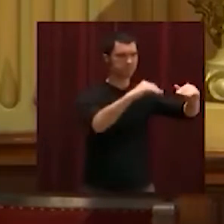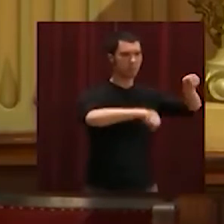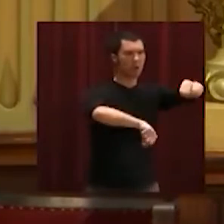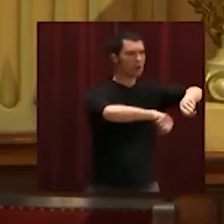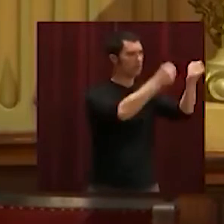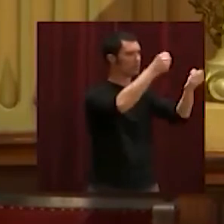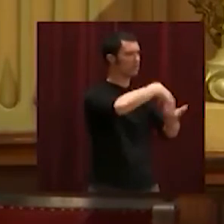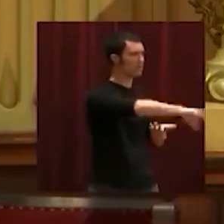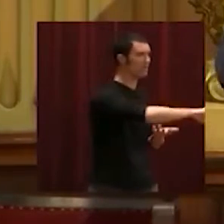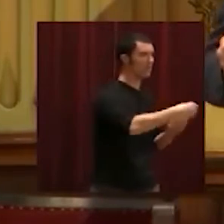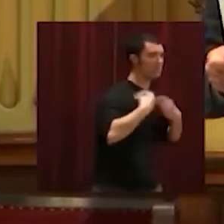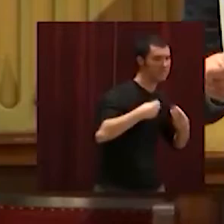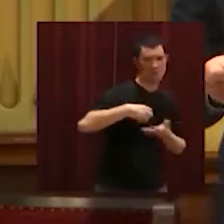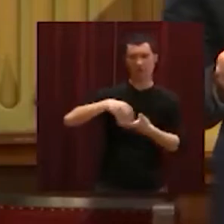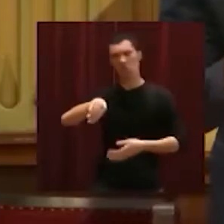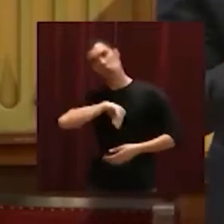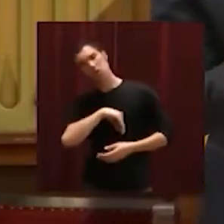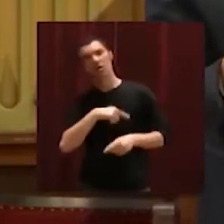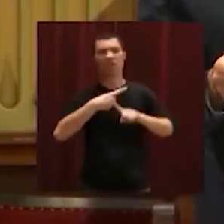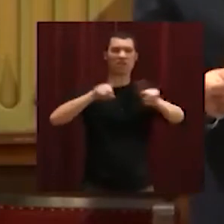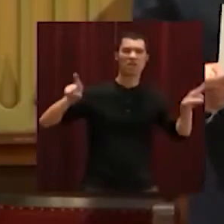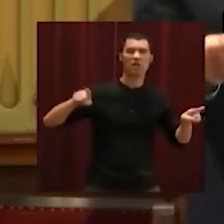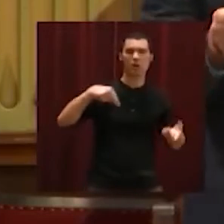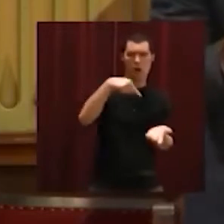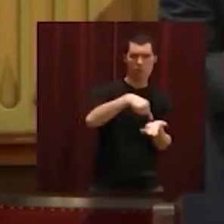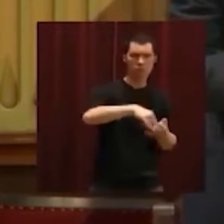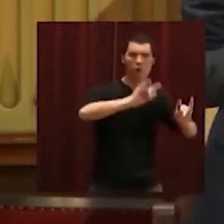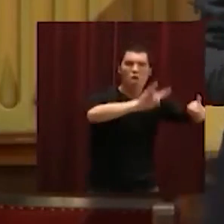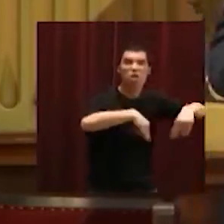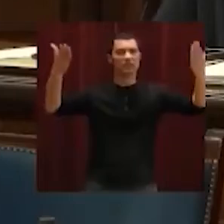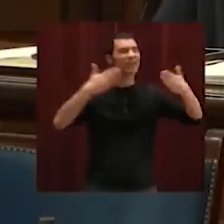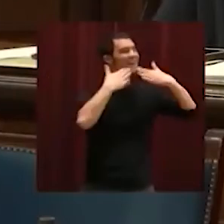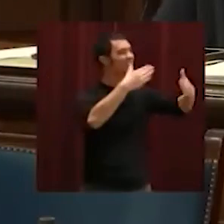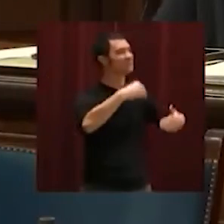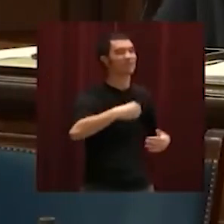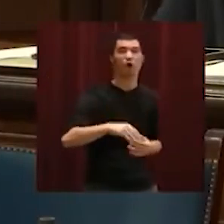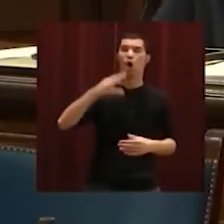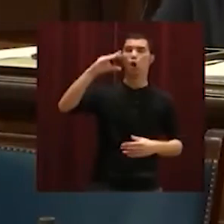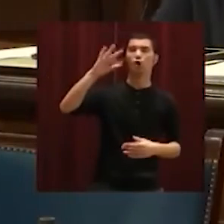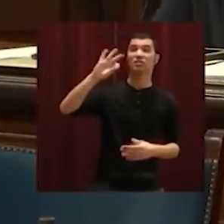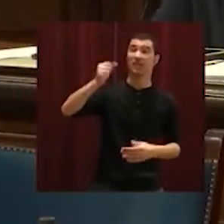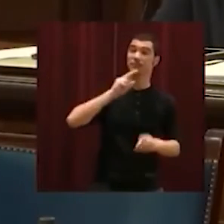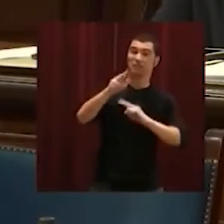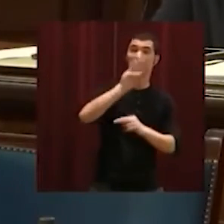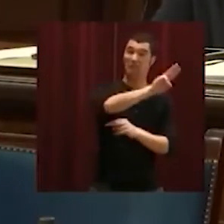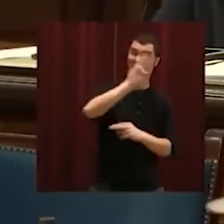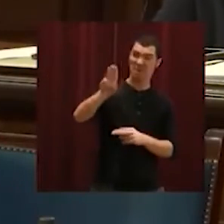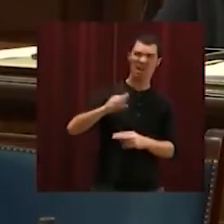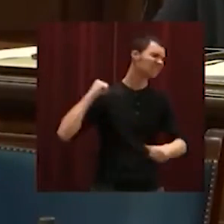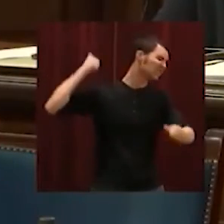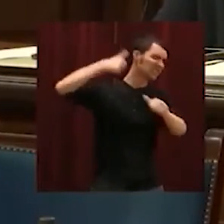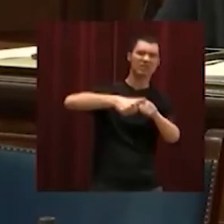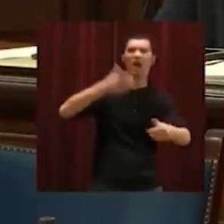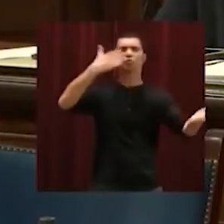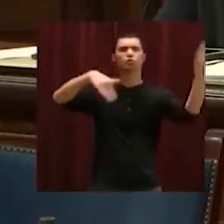per causa de mort, perquè la reforma planteja una doble tributació, entre d'altres coses. Senyor Costa, el PP sempre troba l